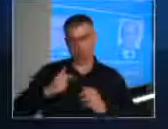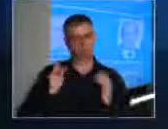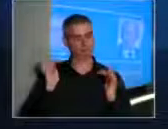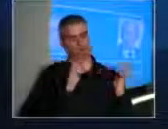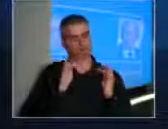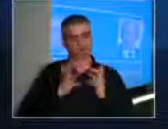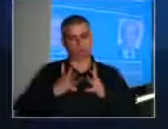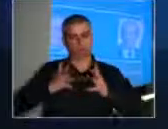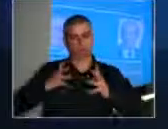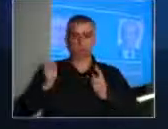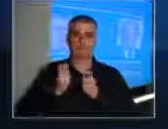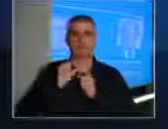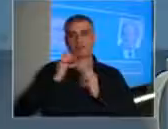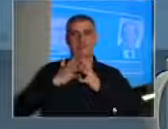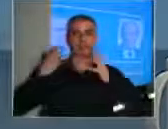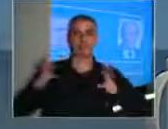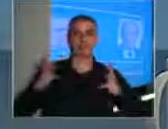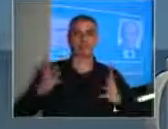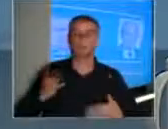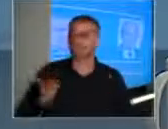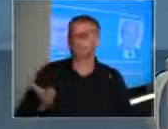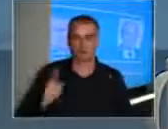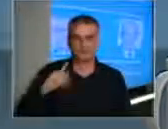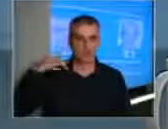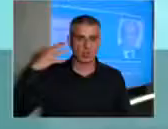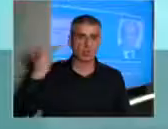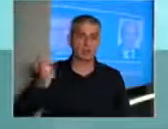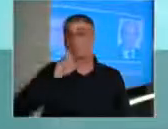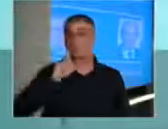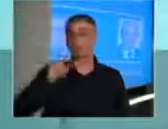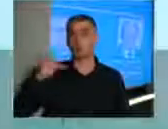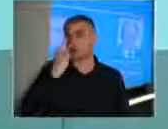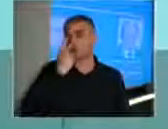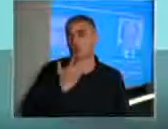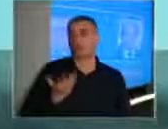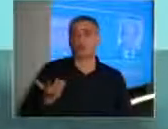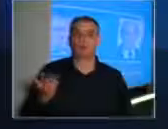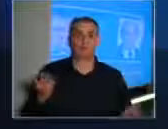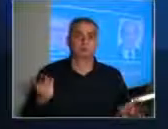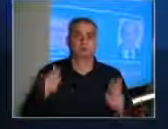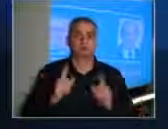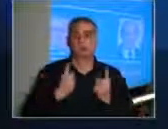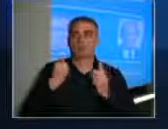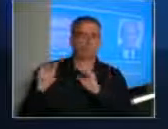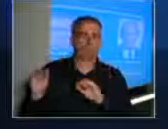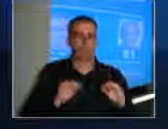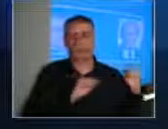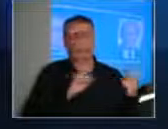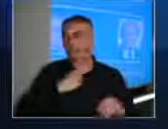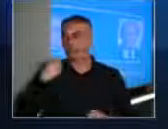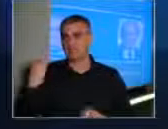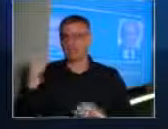פייט במובן הזה של המפלגה הכי גדולה. שלא יהיה פה איזה. יכול להיות גם שהוא רואה שיש פתאום נדידה אולי